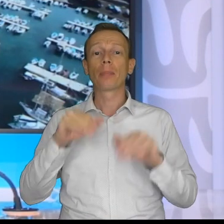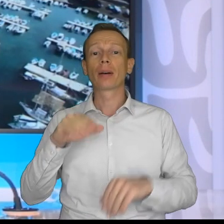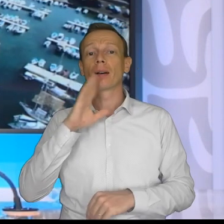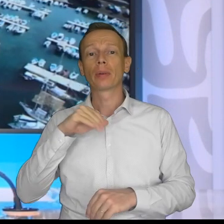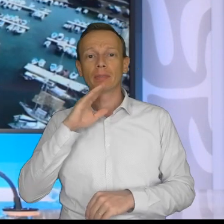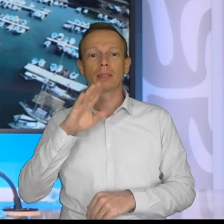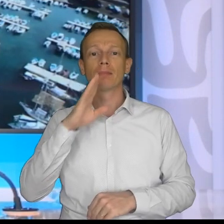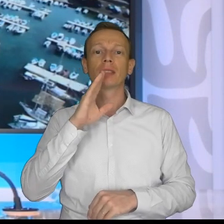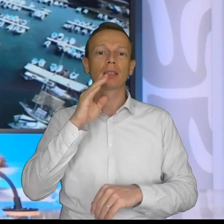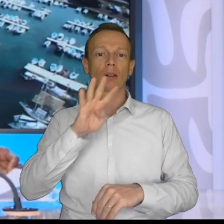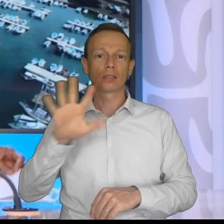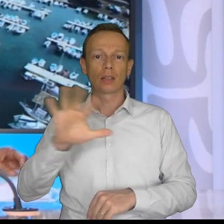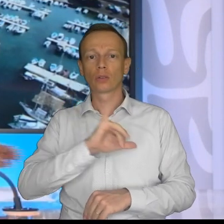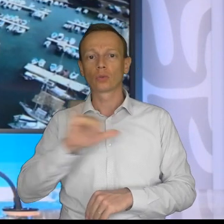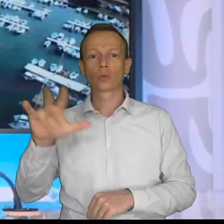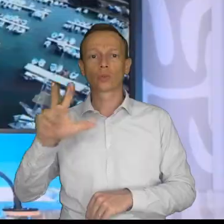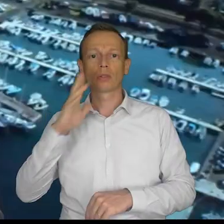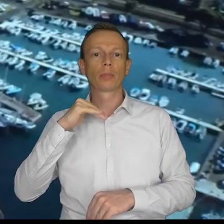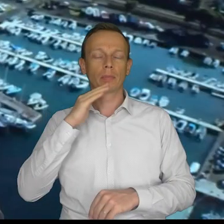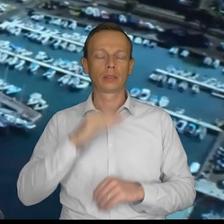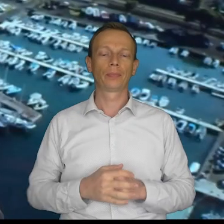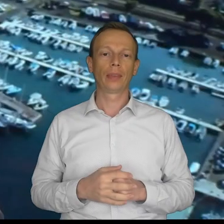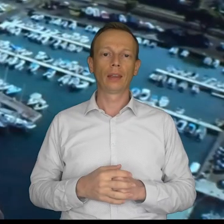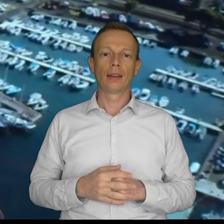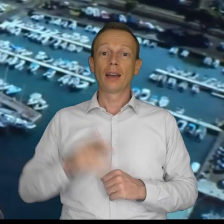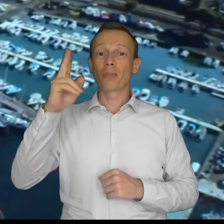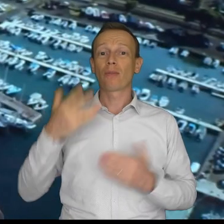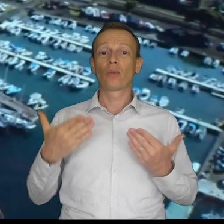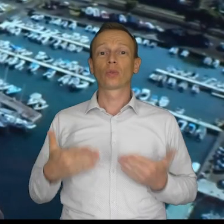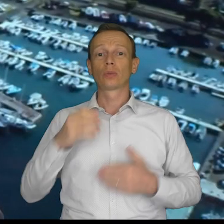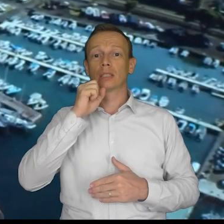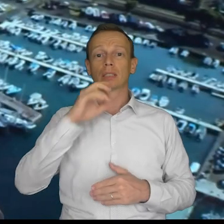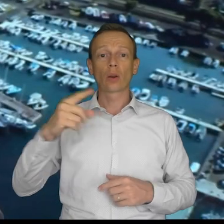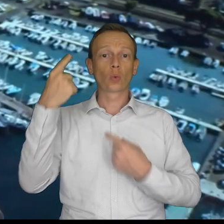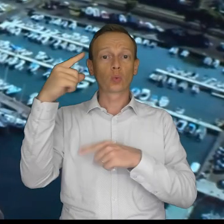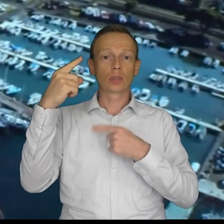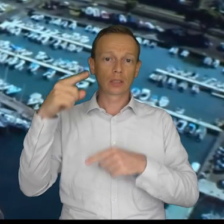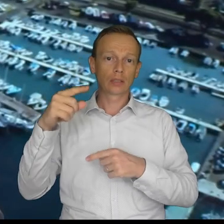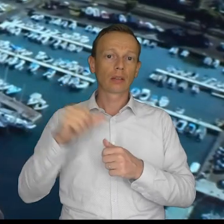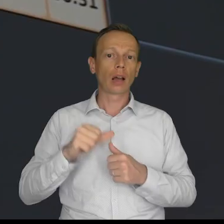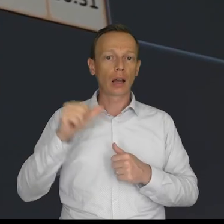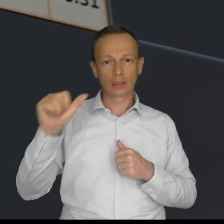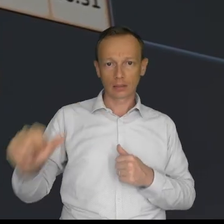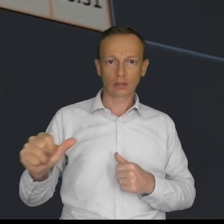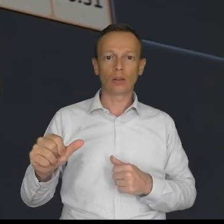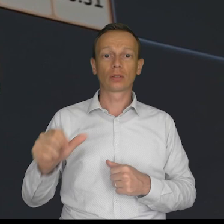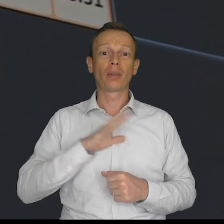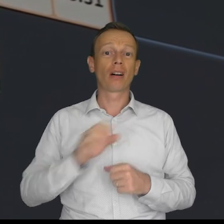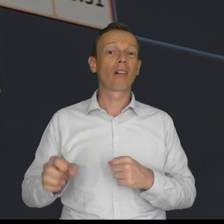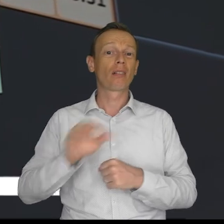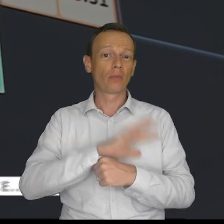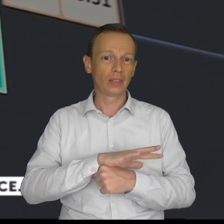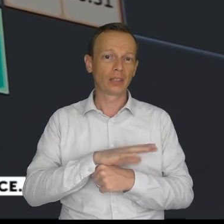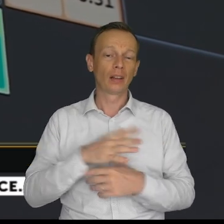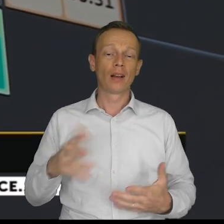de 12h45 à 15h. Et puis, coup d'envoi aujourd'hui du Salon du tourisme à distance. Covid-19 oblige,